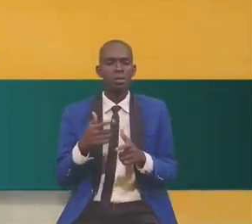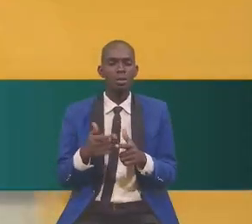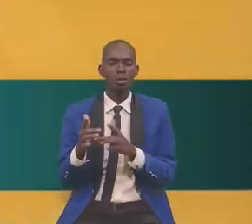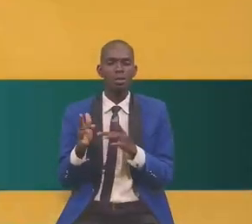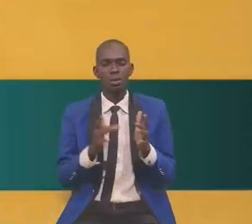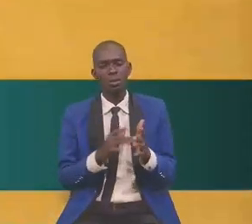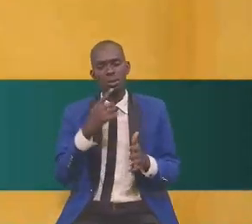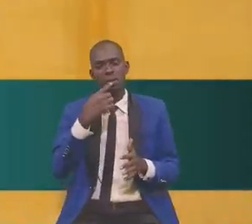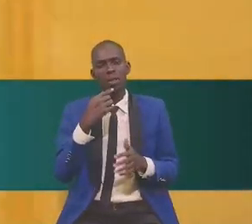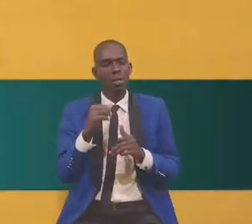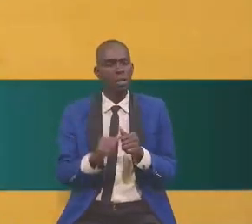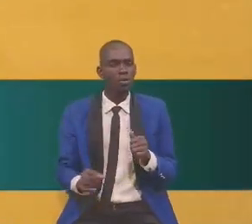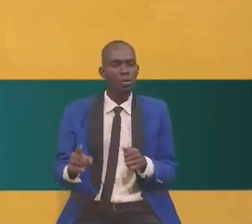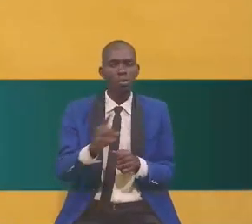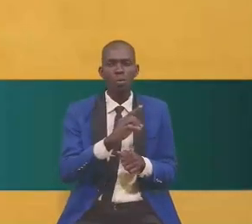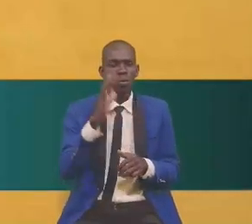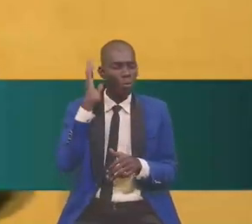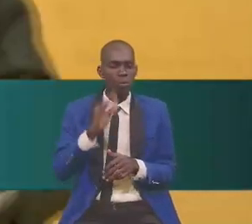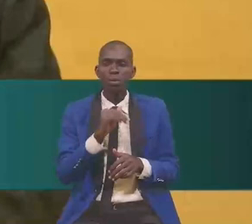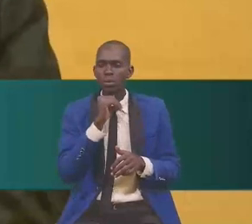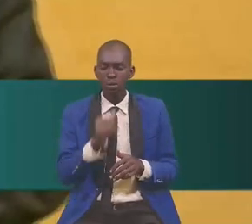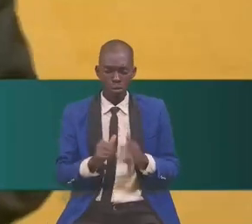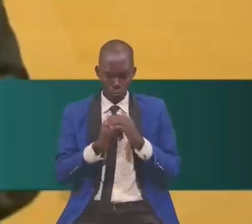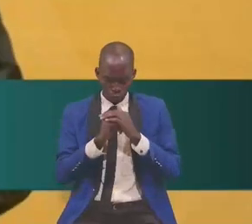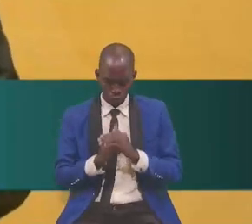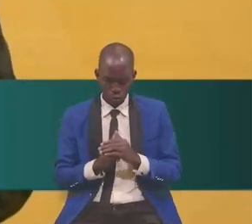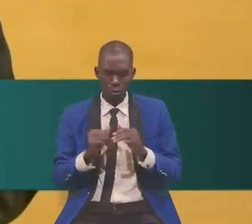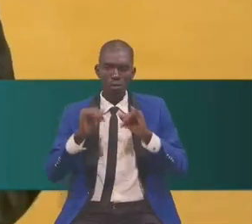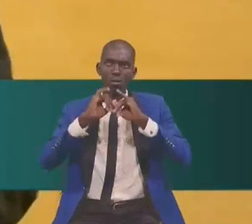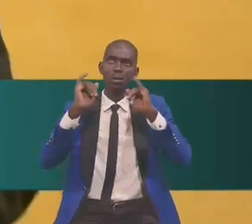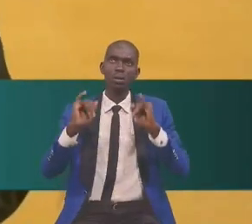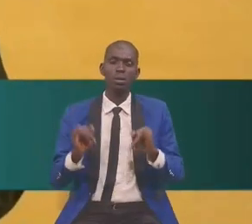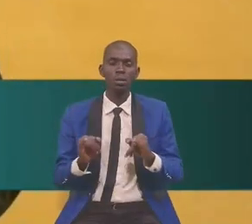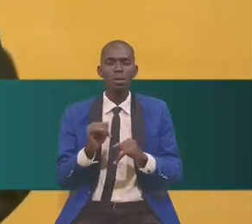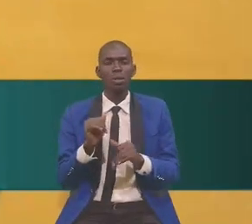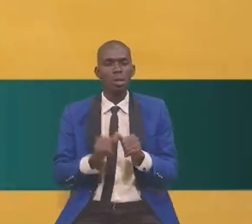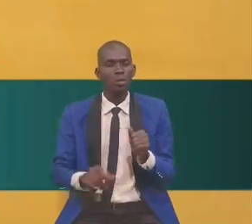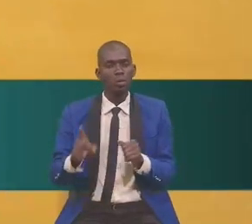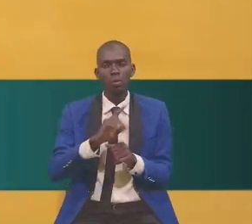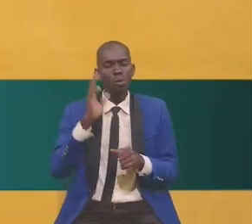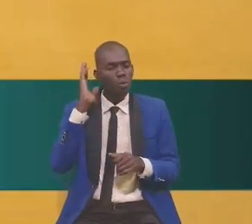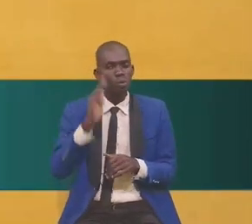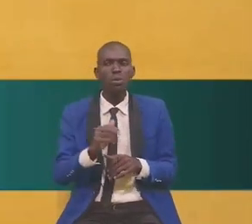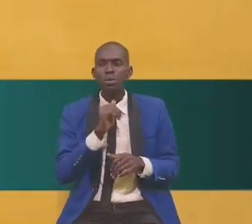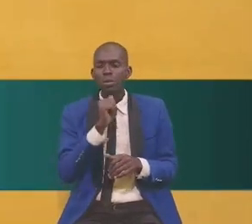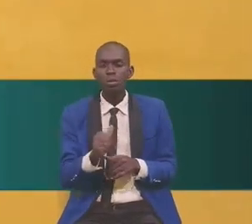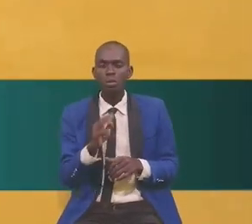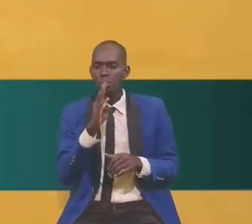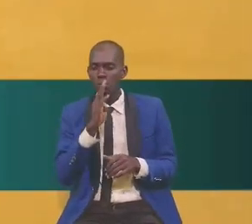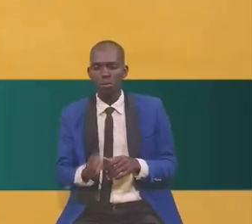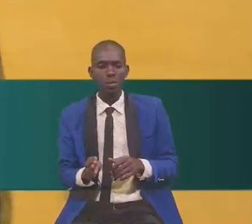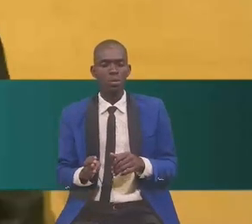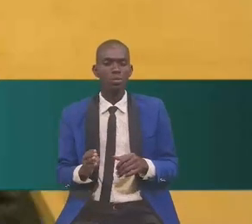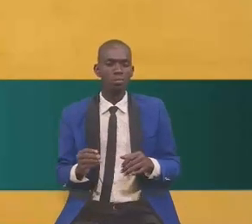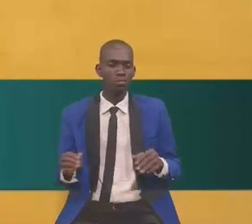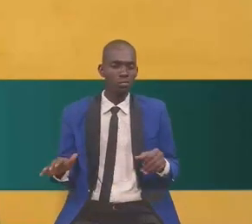le monde ne va pas fléchir aux idoles, tout le monde ne va pas être emballé par le monde, tout le monde